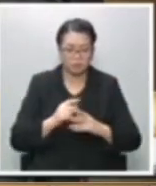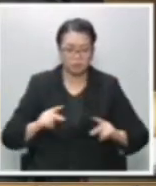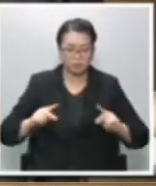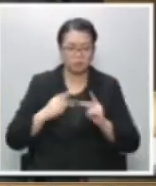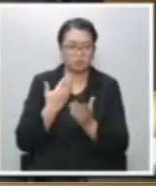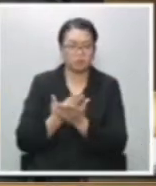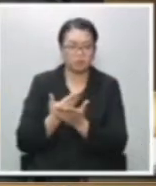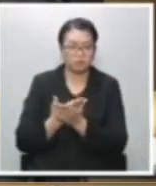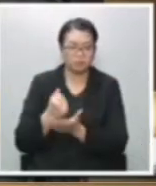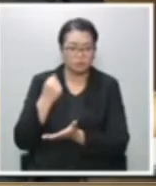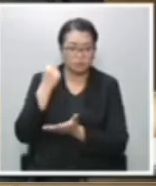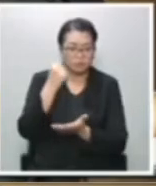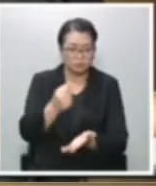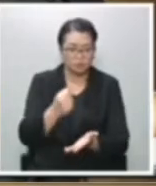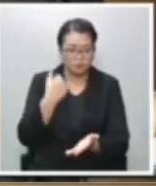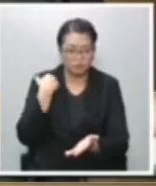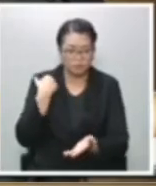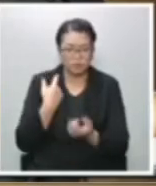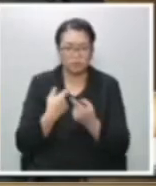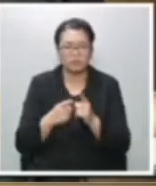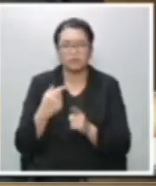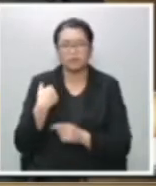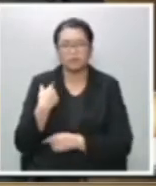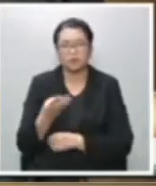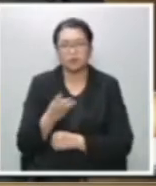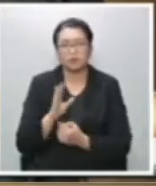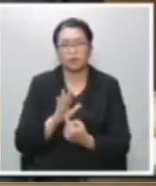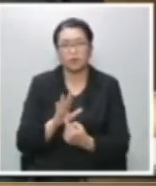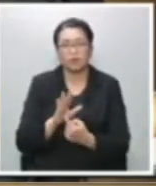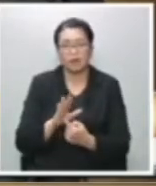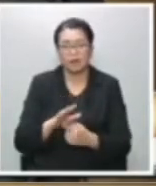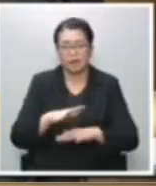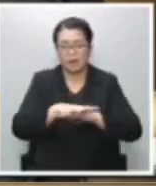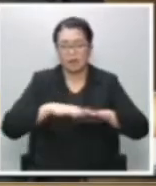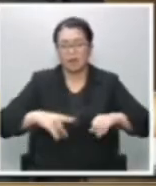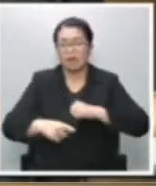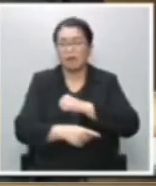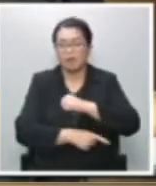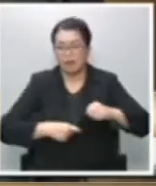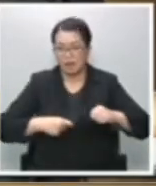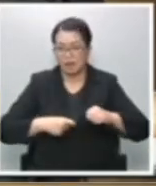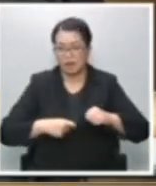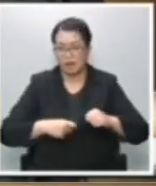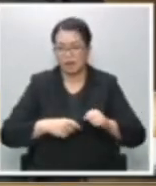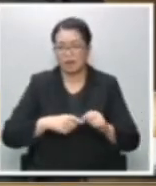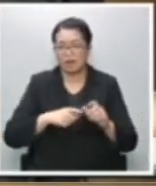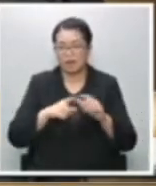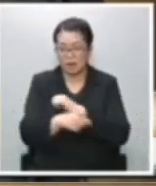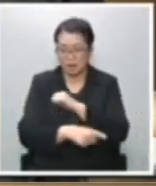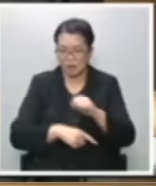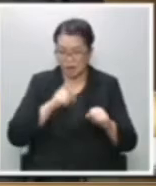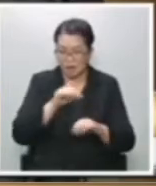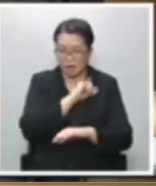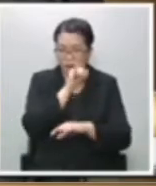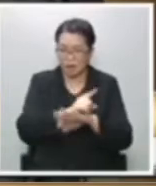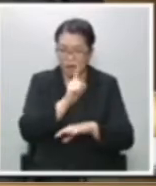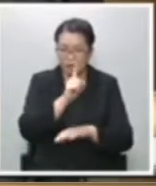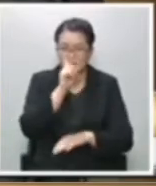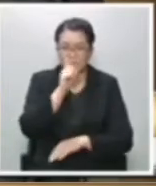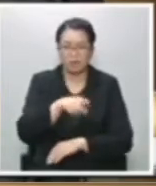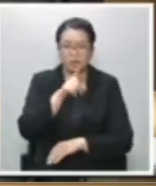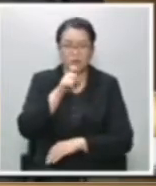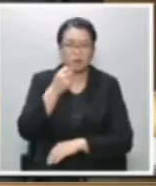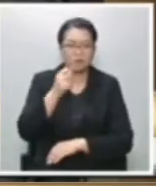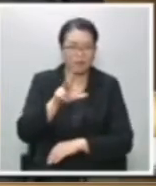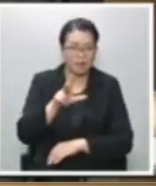ะมีเงินช่วยเหลือแต่จำนวนน้อยมากผมขอยกตัวอย่างนาเนี่ย 1,113 บาทการลงทุนของนาเนี่ยเฉพา